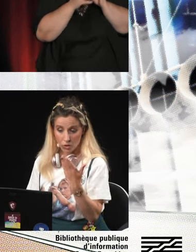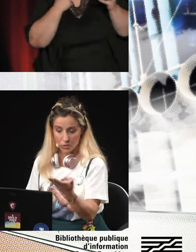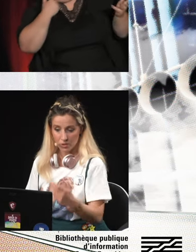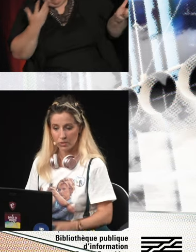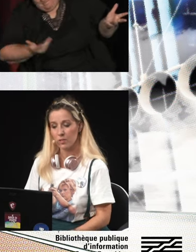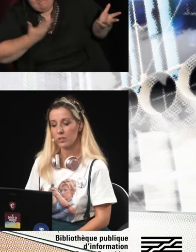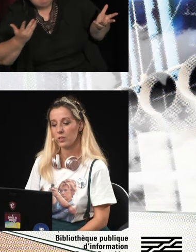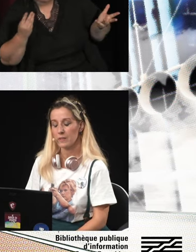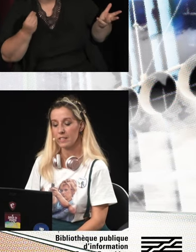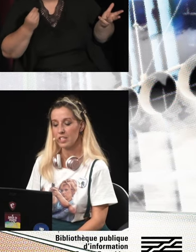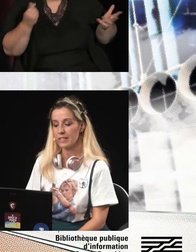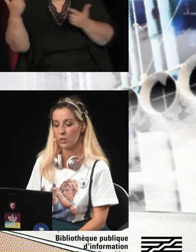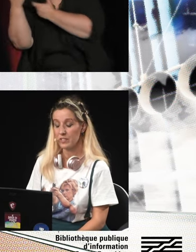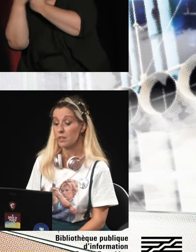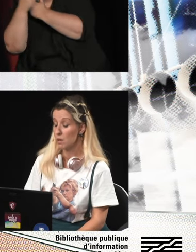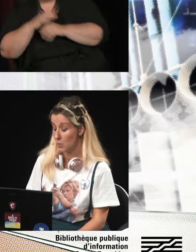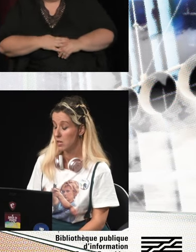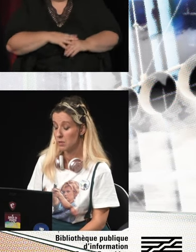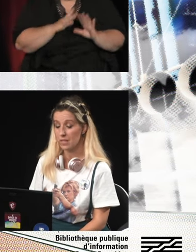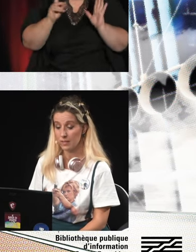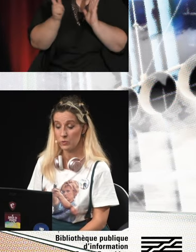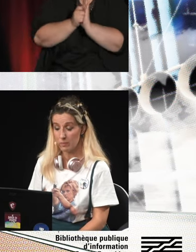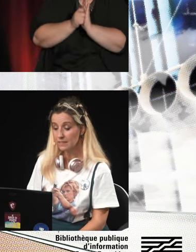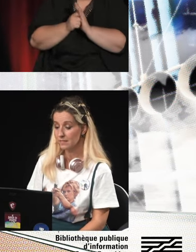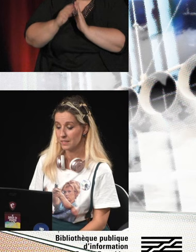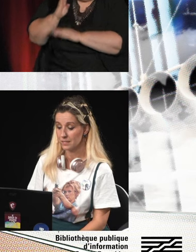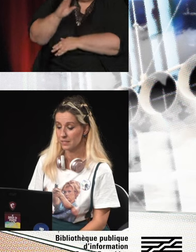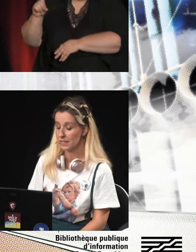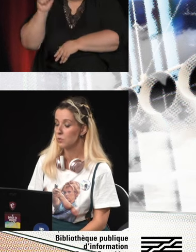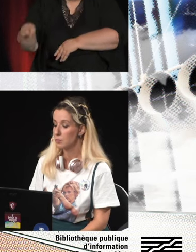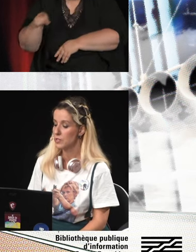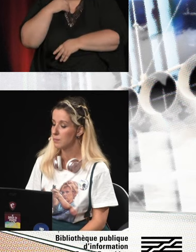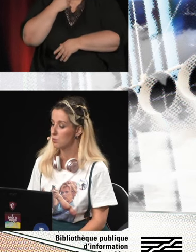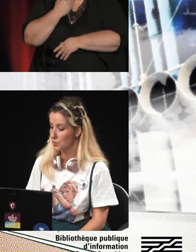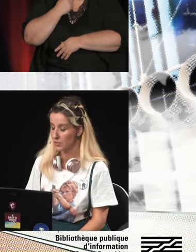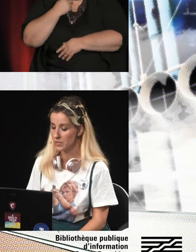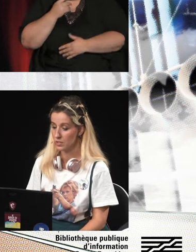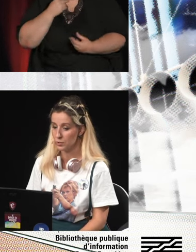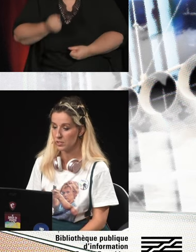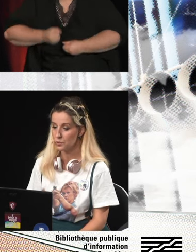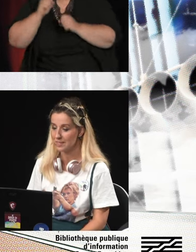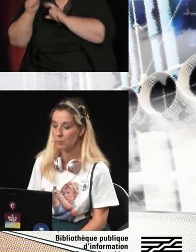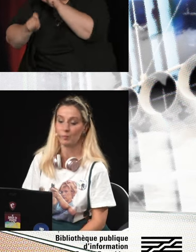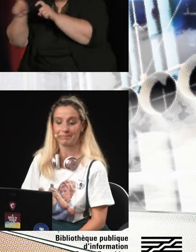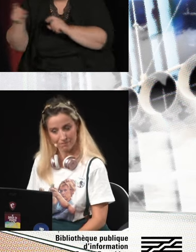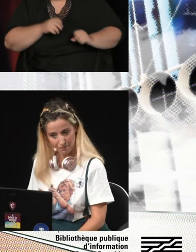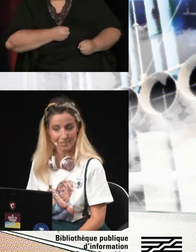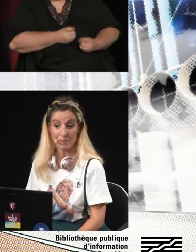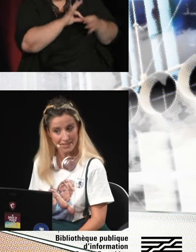et quand RG a été en interview à propos de l'album Tintin au Tibet, Il a eu un petit lapsus en disant « c'est une histoire